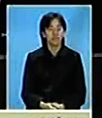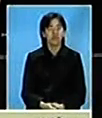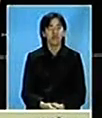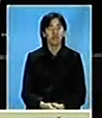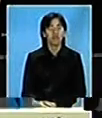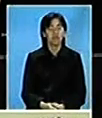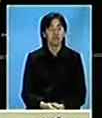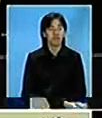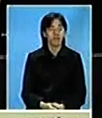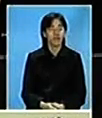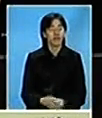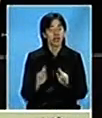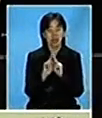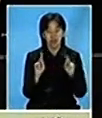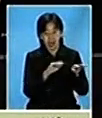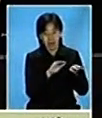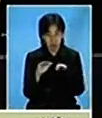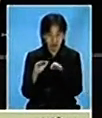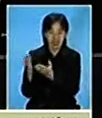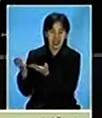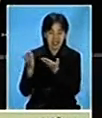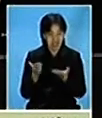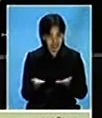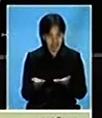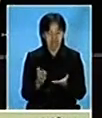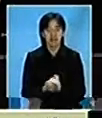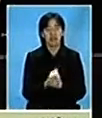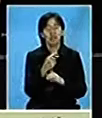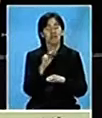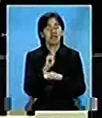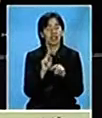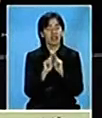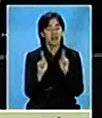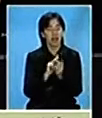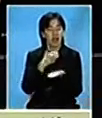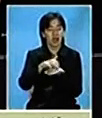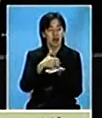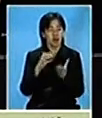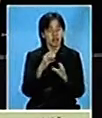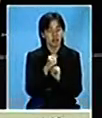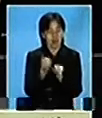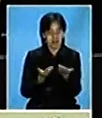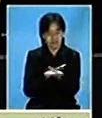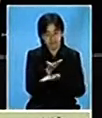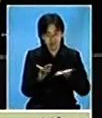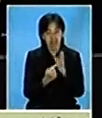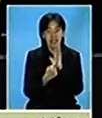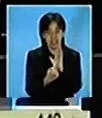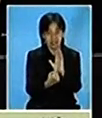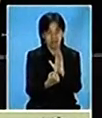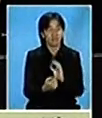ครับเมื่อกรรมธิการพร้อมนะครับขอเชิญประธานกรรมธิการได้แถลงผลการพิจารณาต่อที่ประชุมครับ